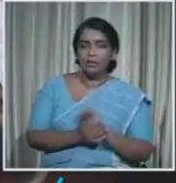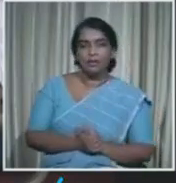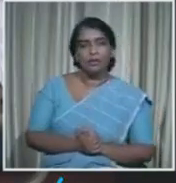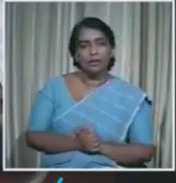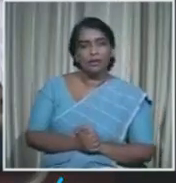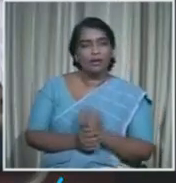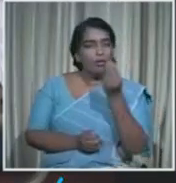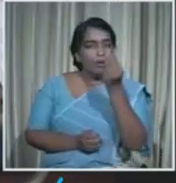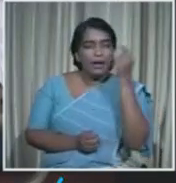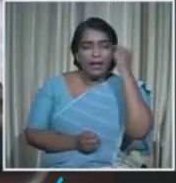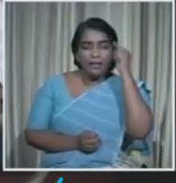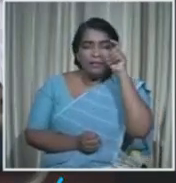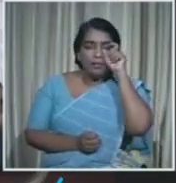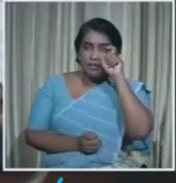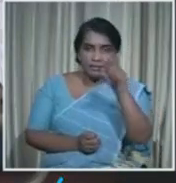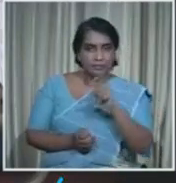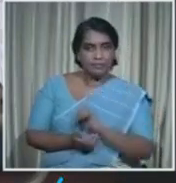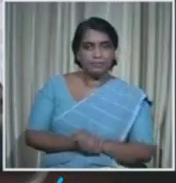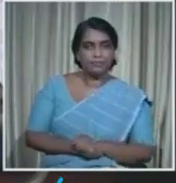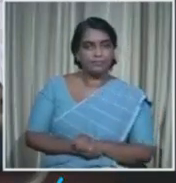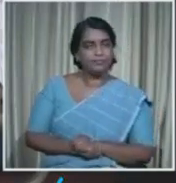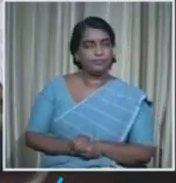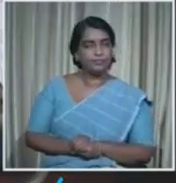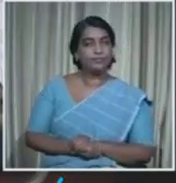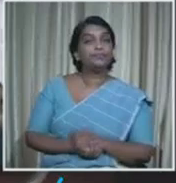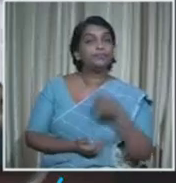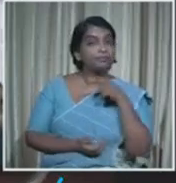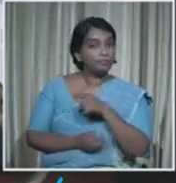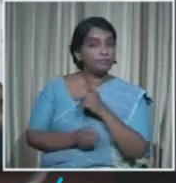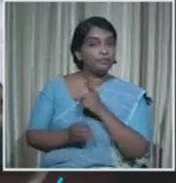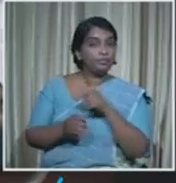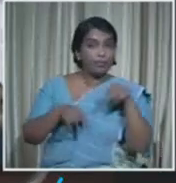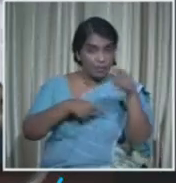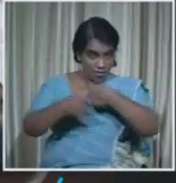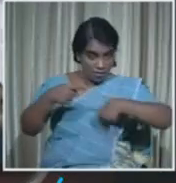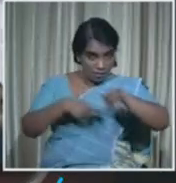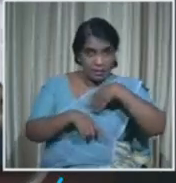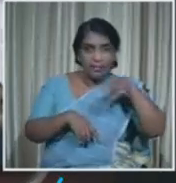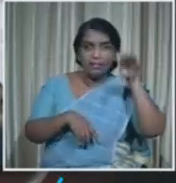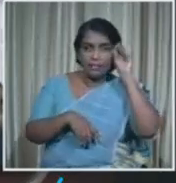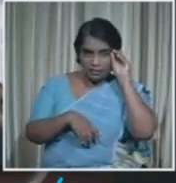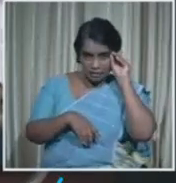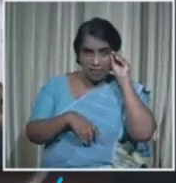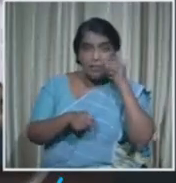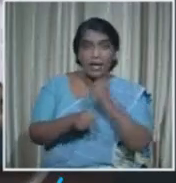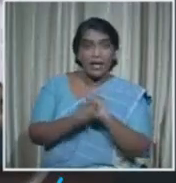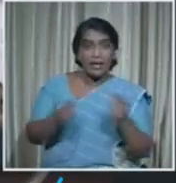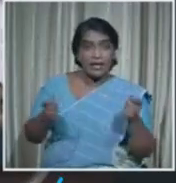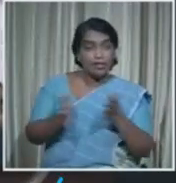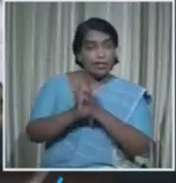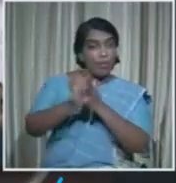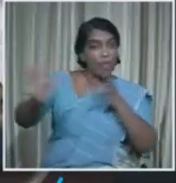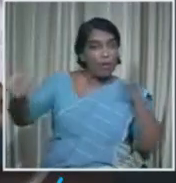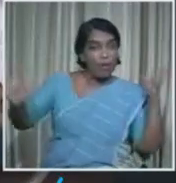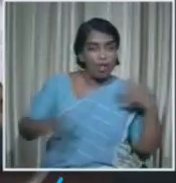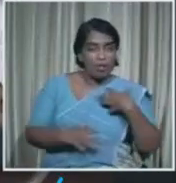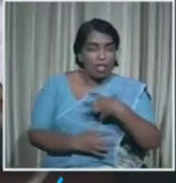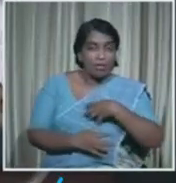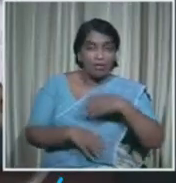පොඩ්ඩක් හිතලා බලන්න මේ ඇතුළට තේරෙනවද ගෑස් පොලිමේ විඳින දුක